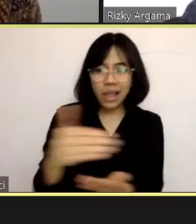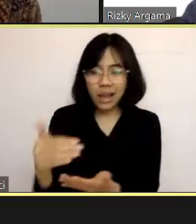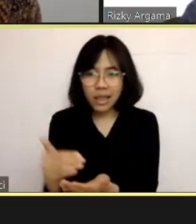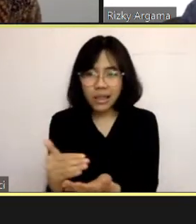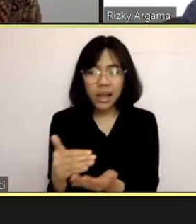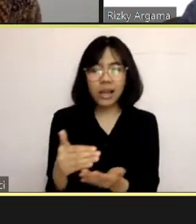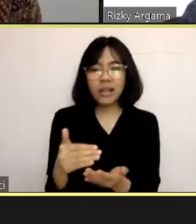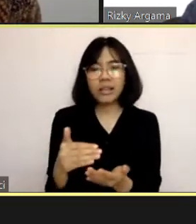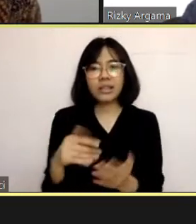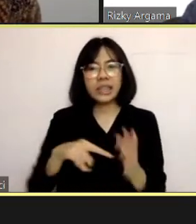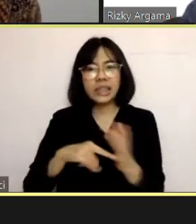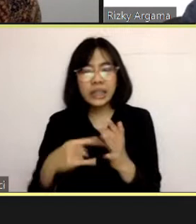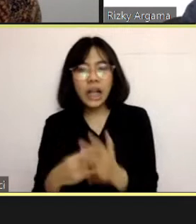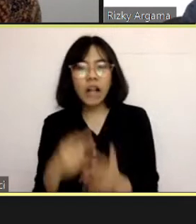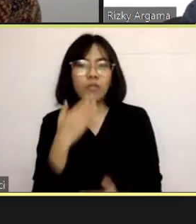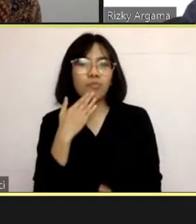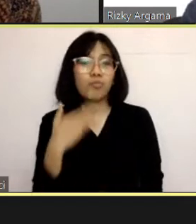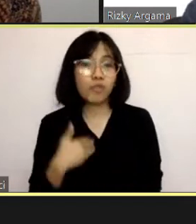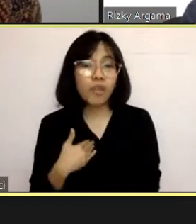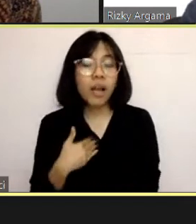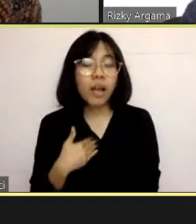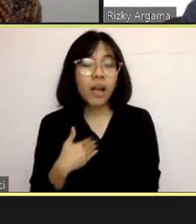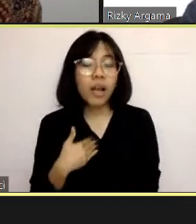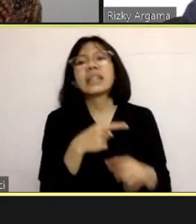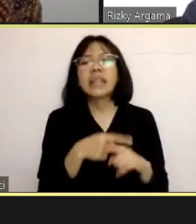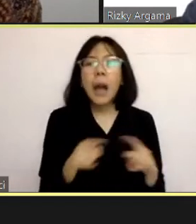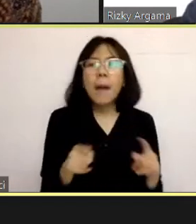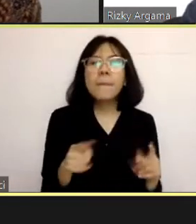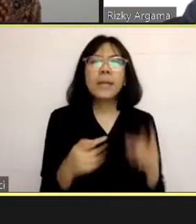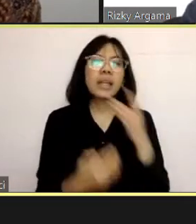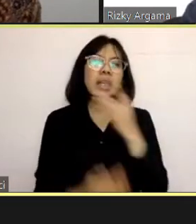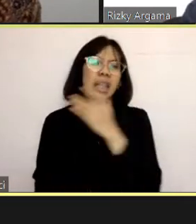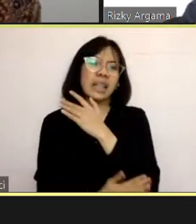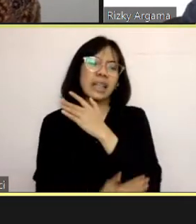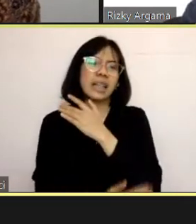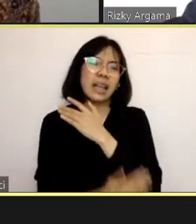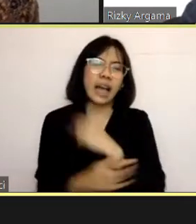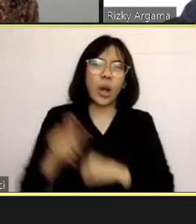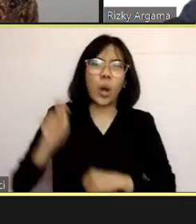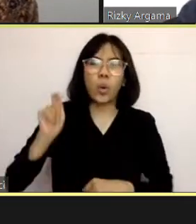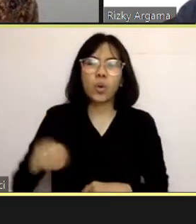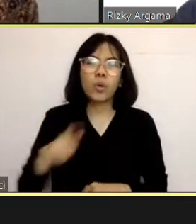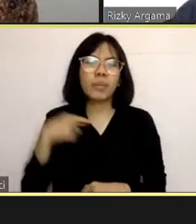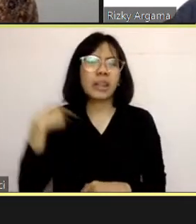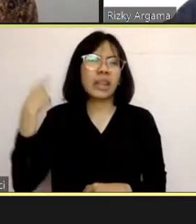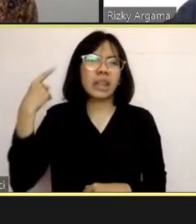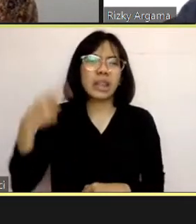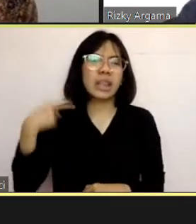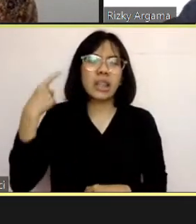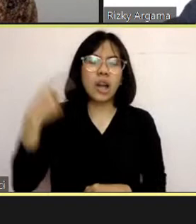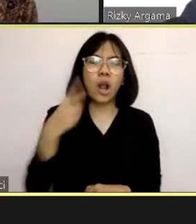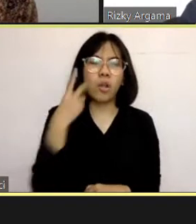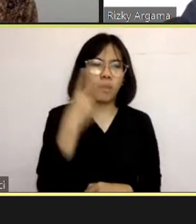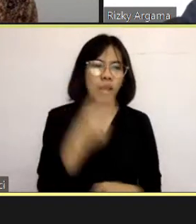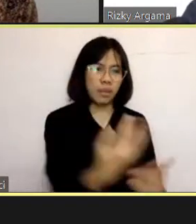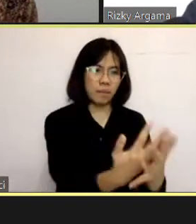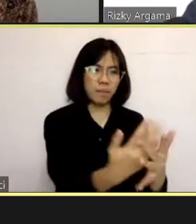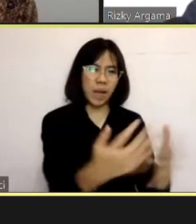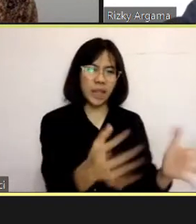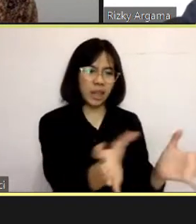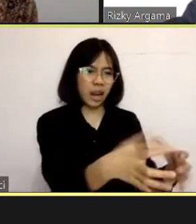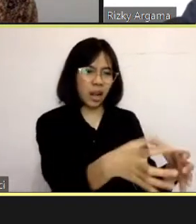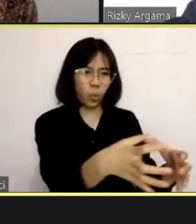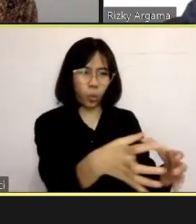sisi lain, penegak hukum sepertinya over kewenangan dalam menangani dan memandang gerak OMS di